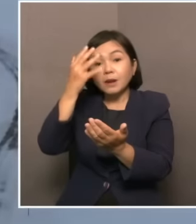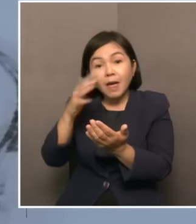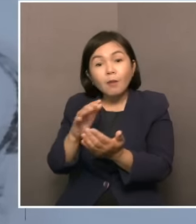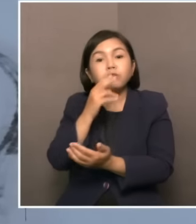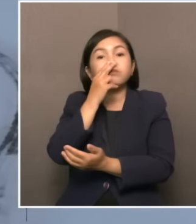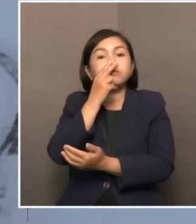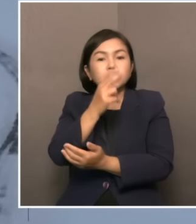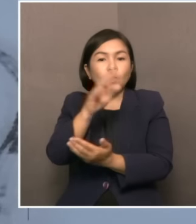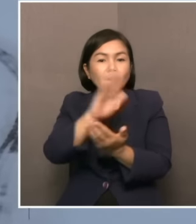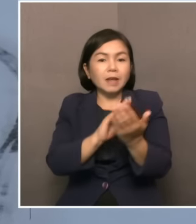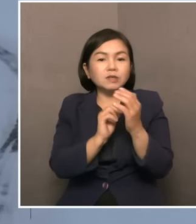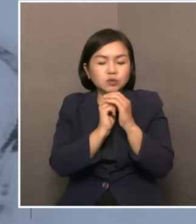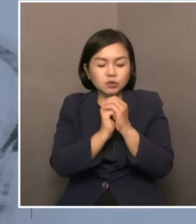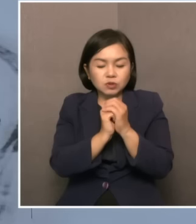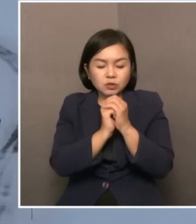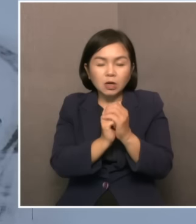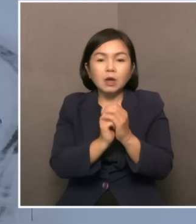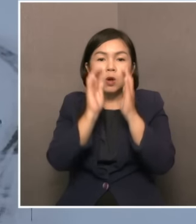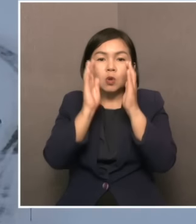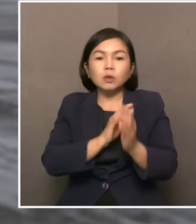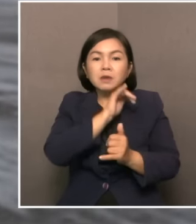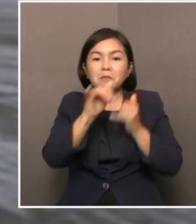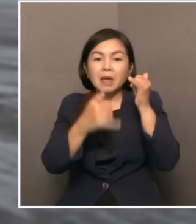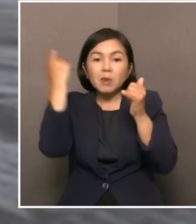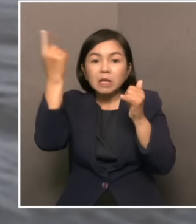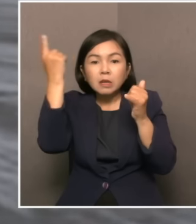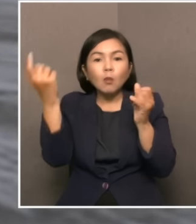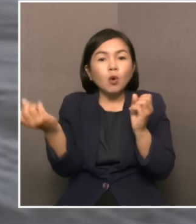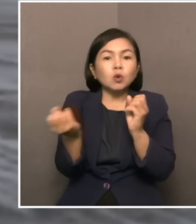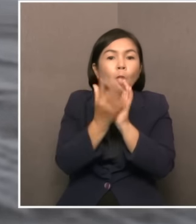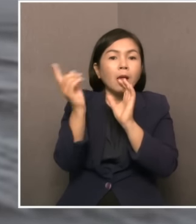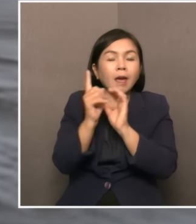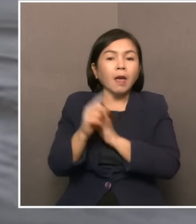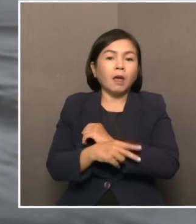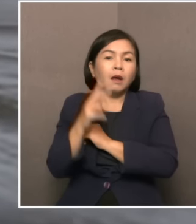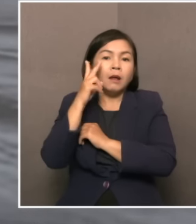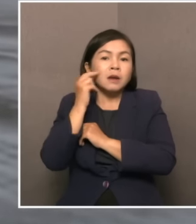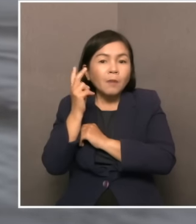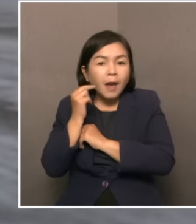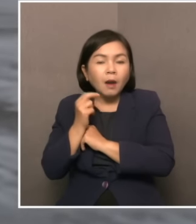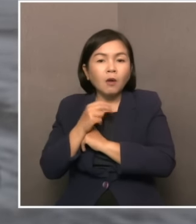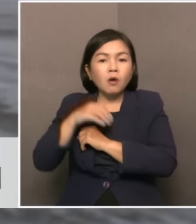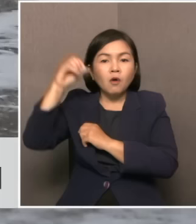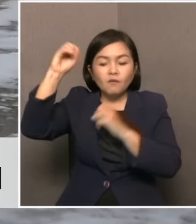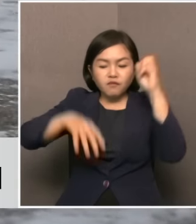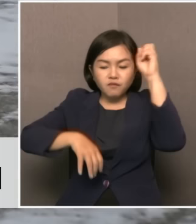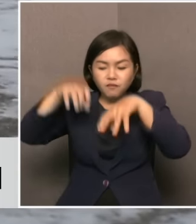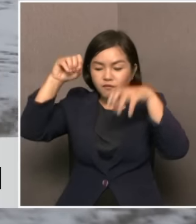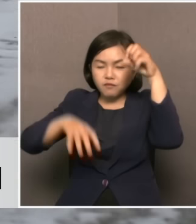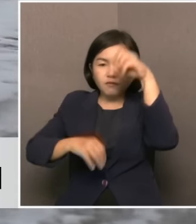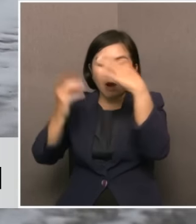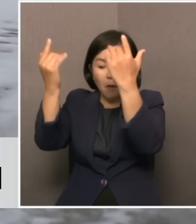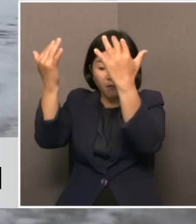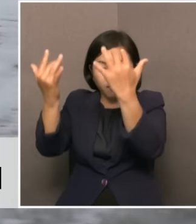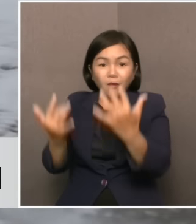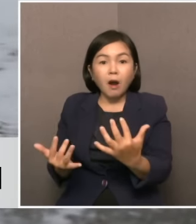กันที่ประเทศจีนครับนักท่องเที่ยวหลายร้อยคนติดอยู่กับพายุหิมะแล้วก็หิมะถล่มในหมู่บ้านบนภูเขาเขต